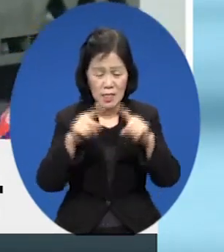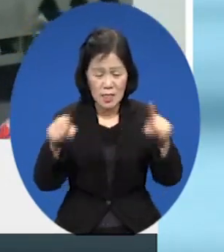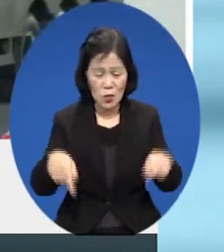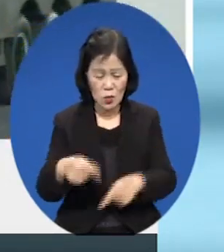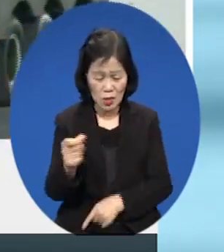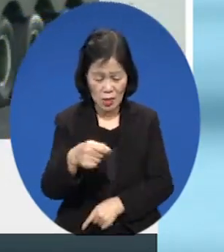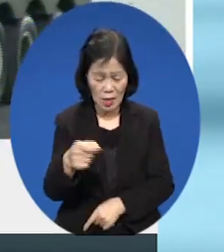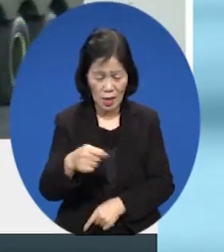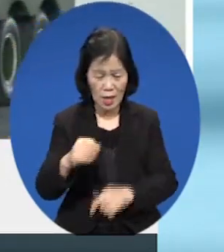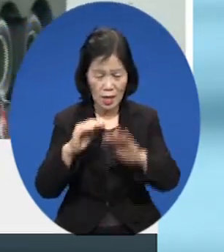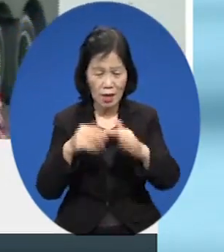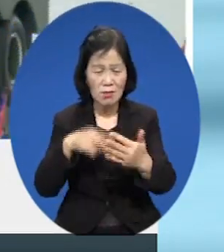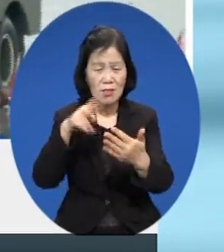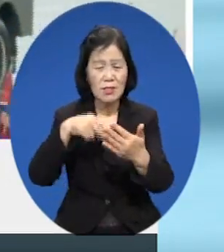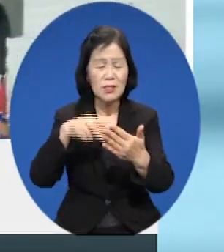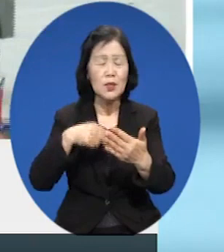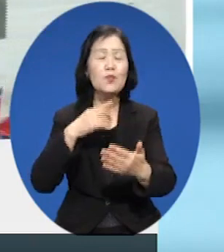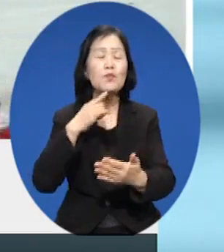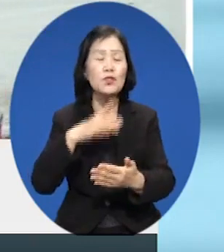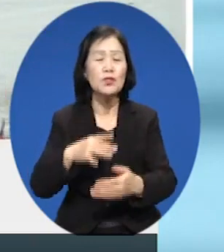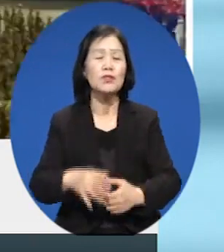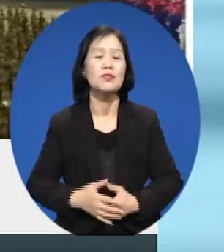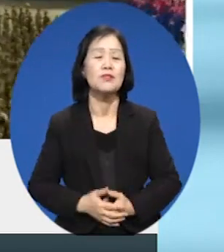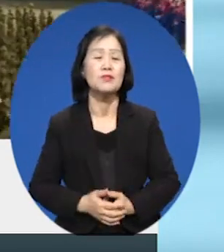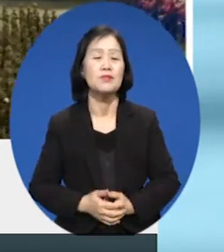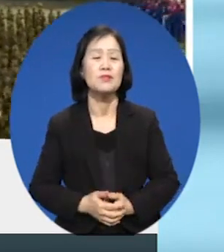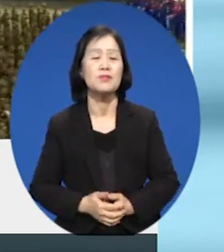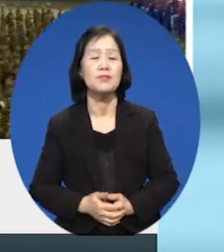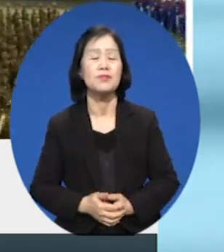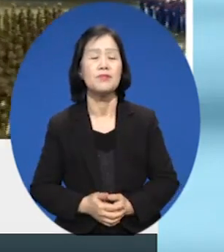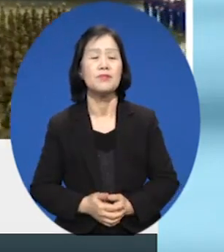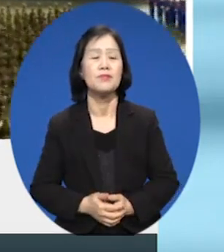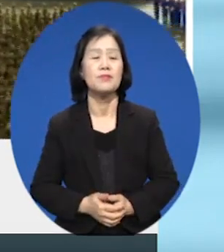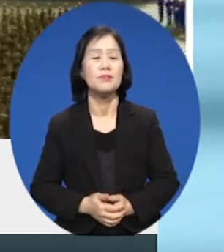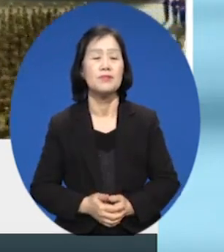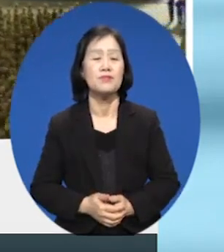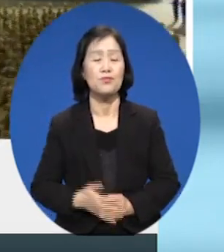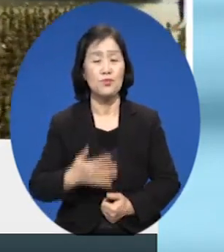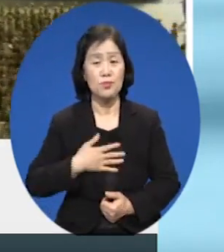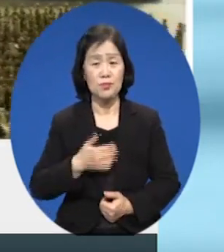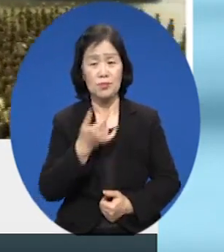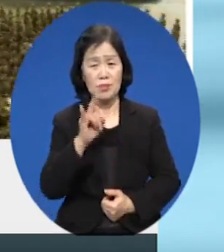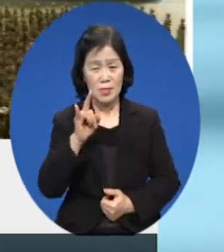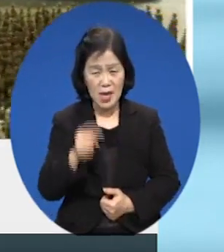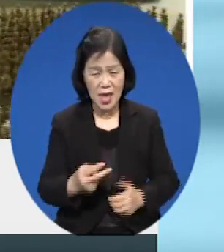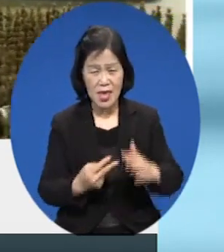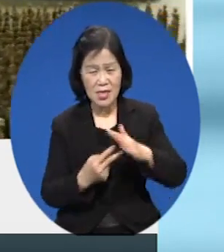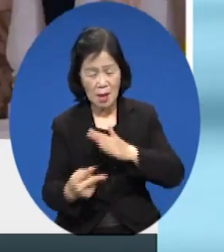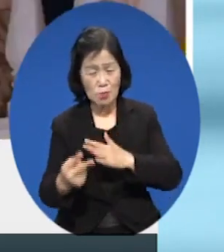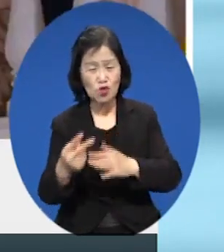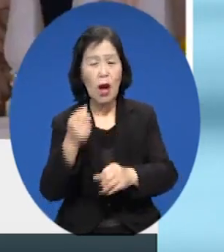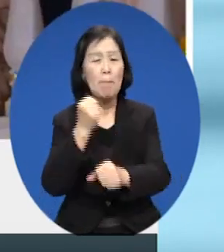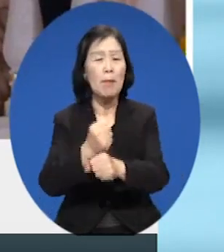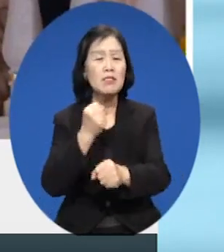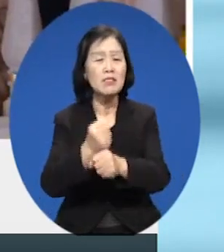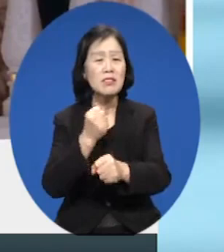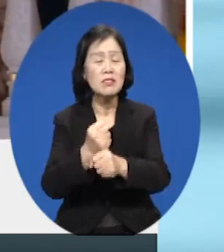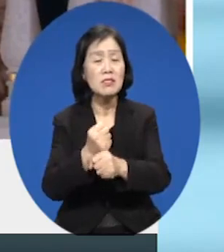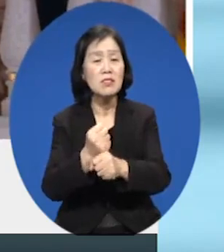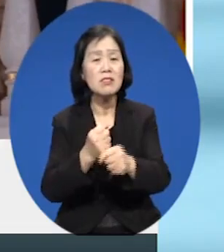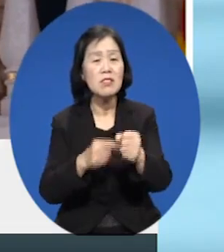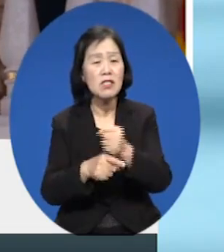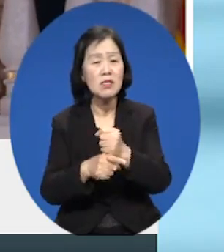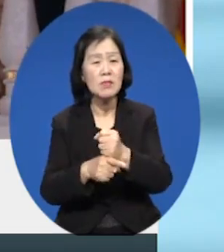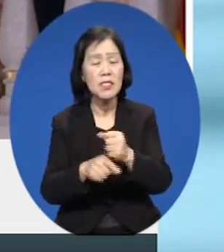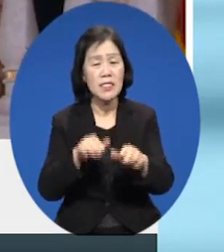읽은 것이 아니냐 우리가 뭐야 그 이런 그해 참수 함 을 만든다는 것은 어떻게 보면 이게